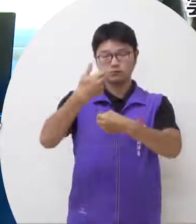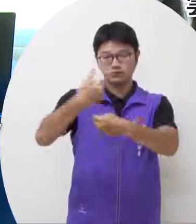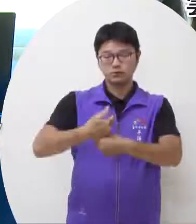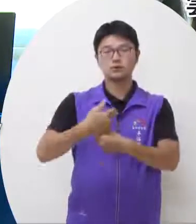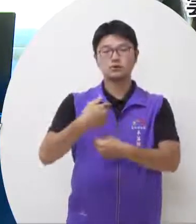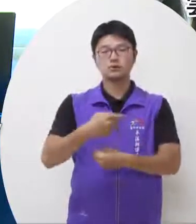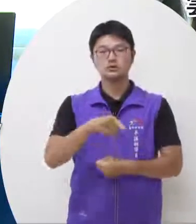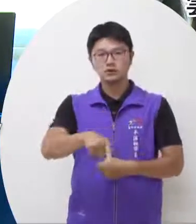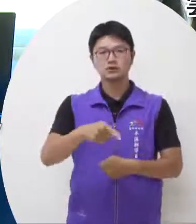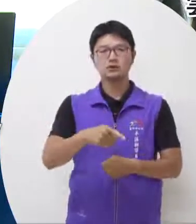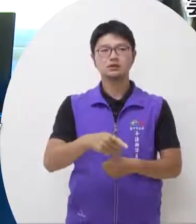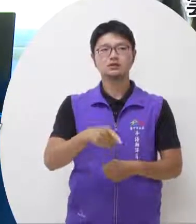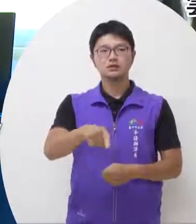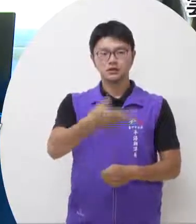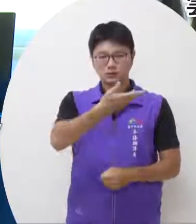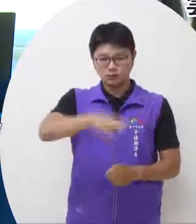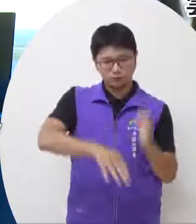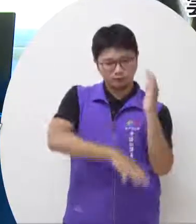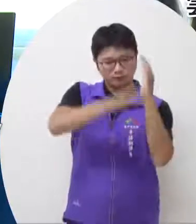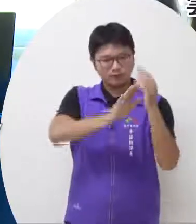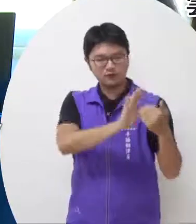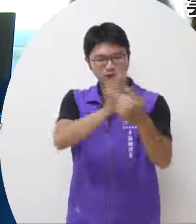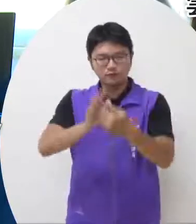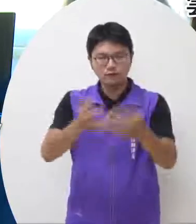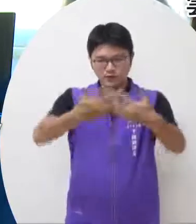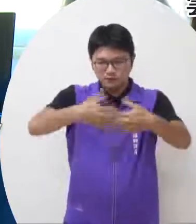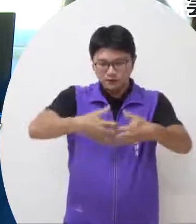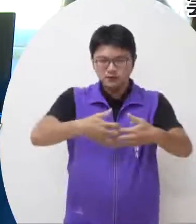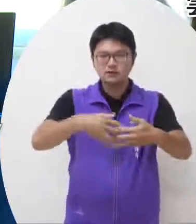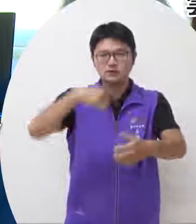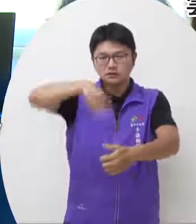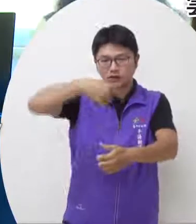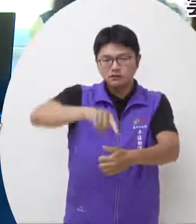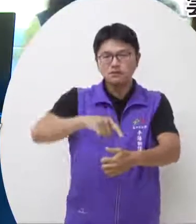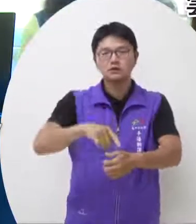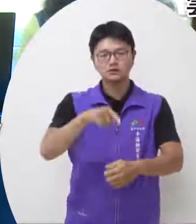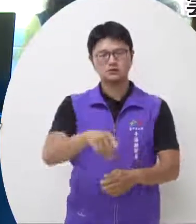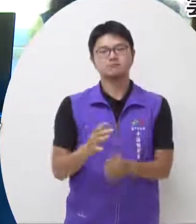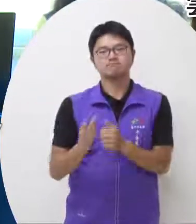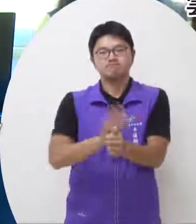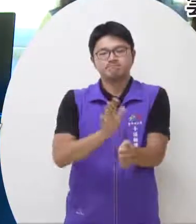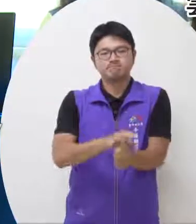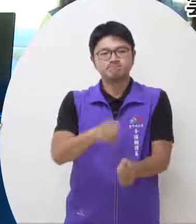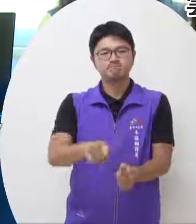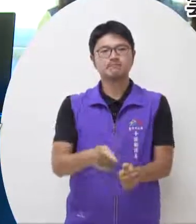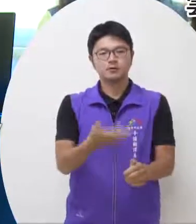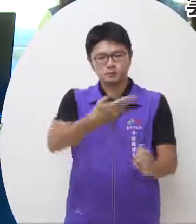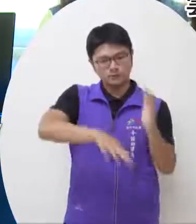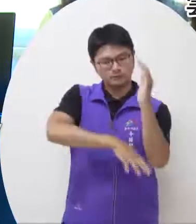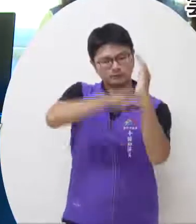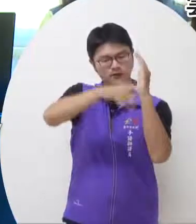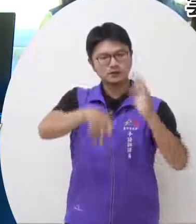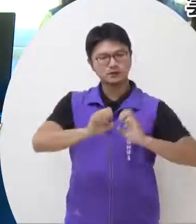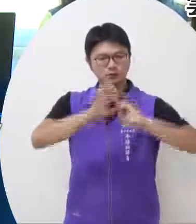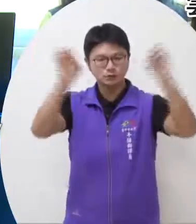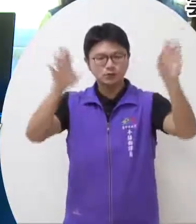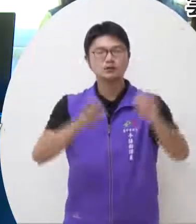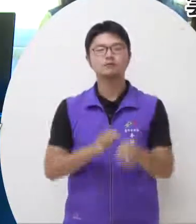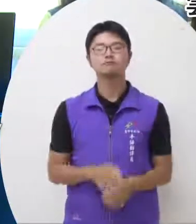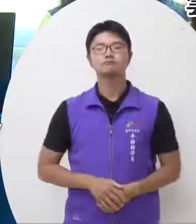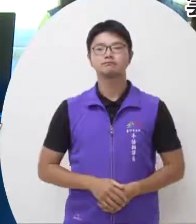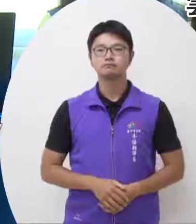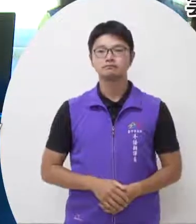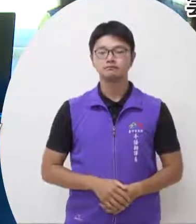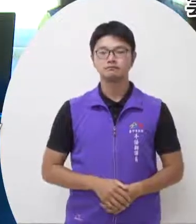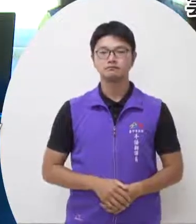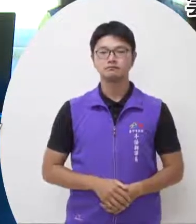具的一个教学，广泛运用到我们的社区，作为防灾应变的一个宣导使用啊。那这边感谢农业局的赞助啊，